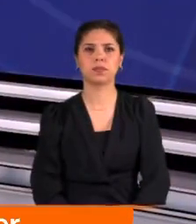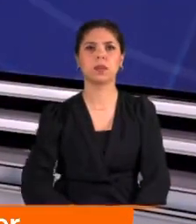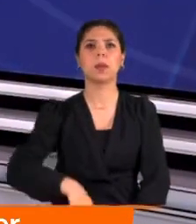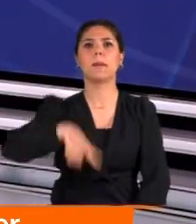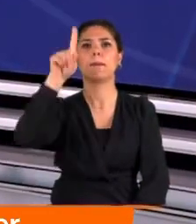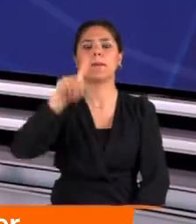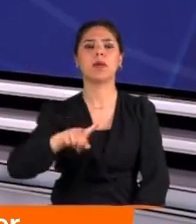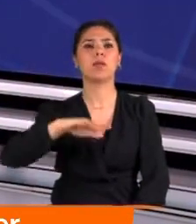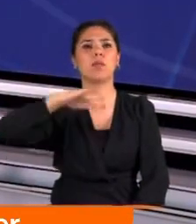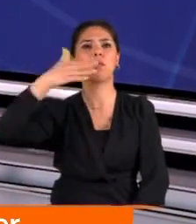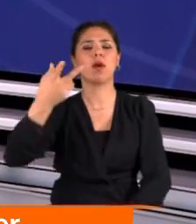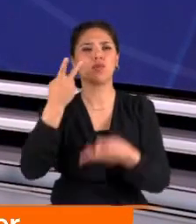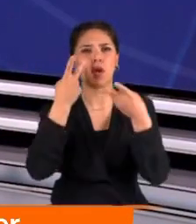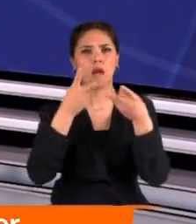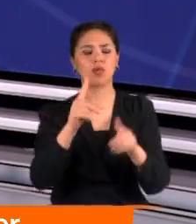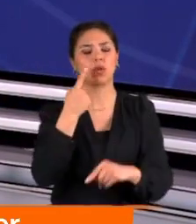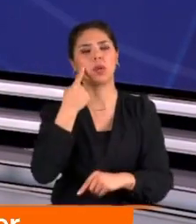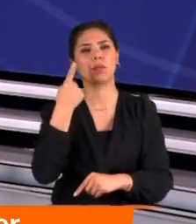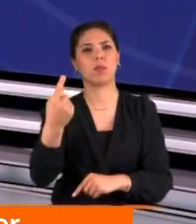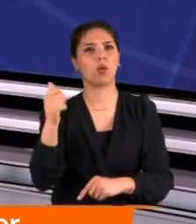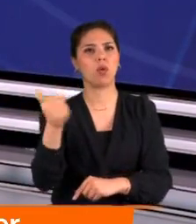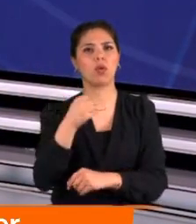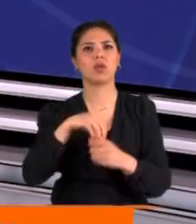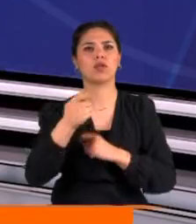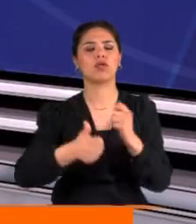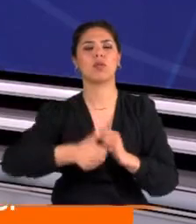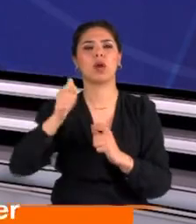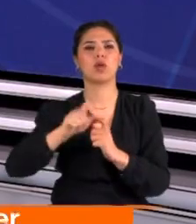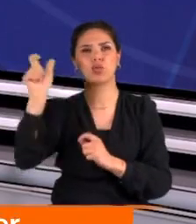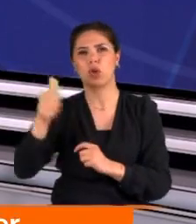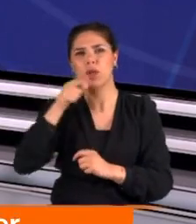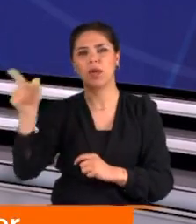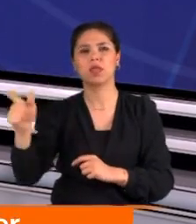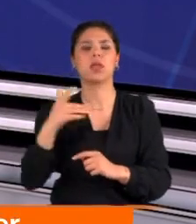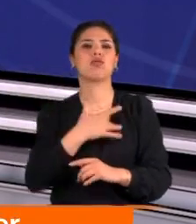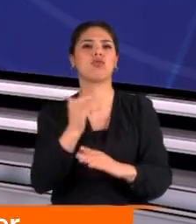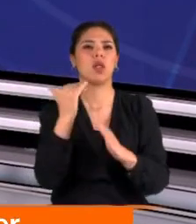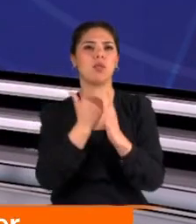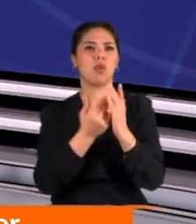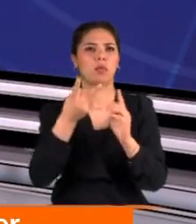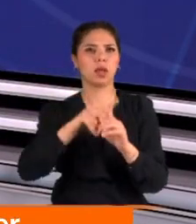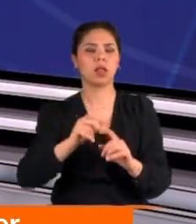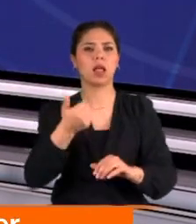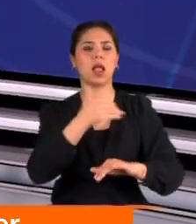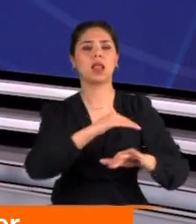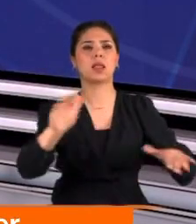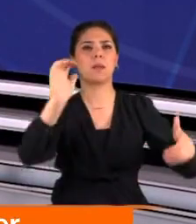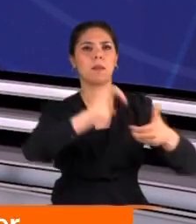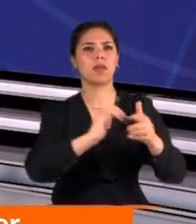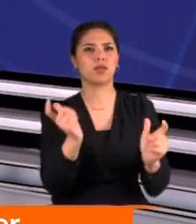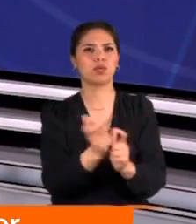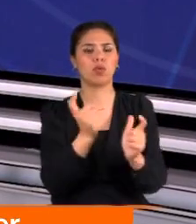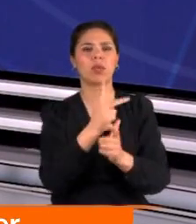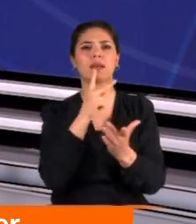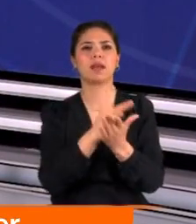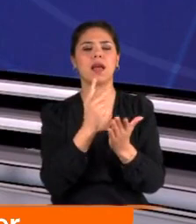Günün çarpıcı bir diğer açıklamasıyla devam edelim. İçişleri Bakanı Süleyman Soylu, o da bir canlı yayına katıldı ve Altılı Masa toplantısında